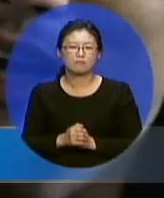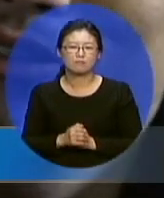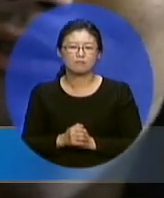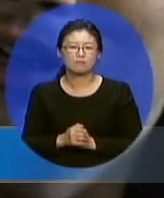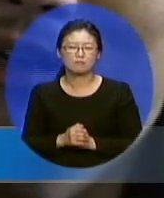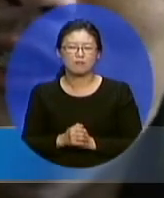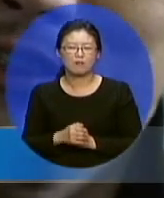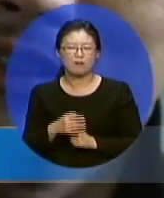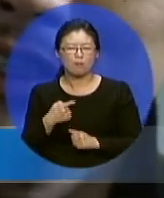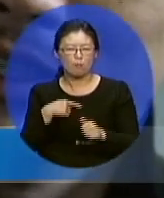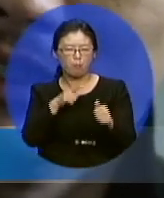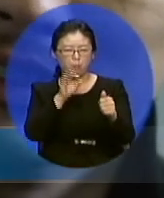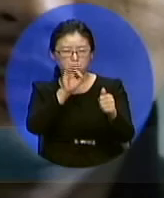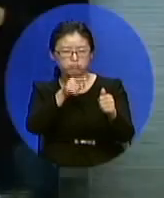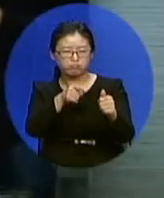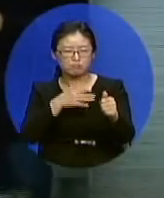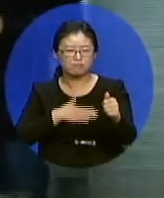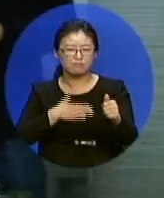난 너 한눈에 알아봤는데.